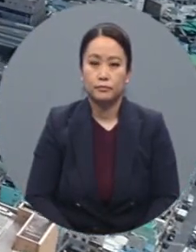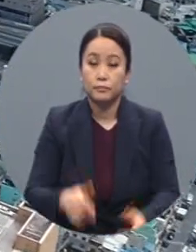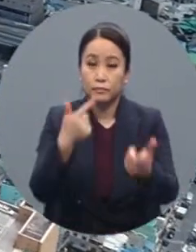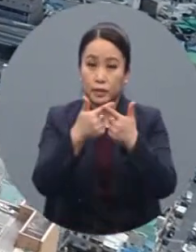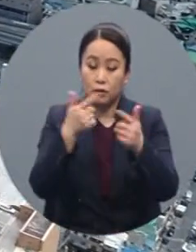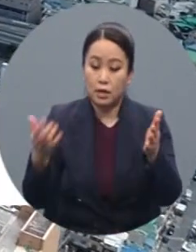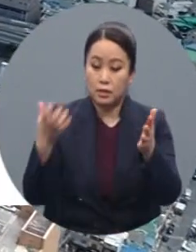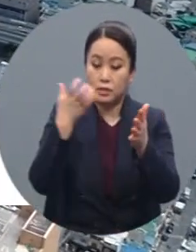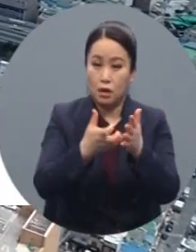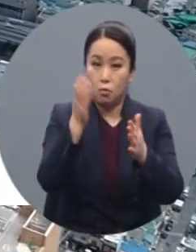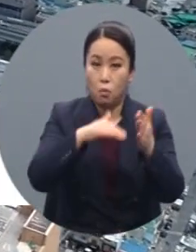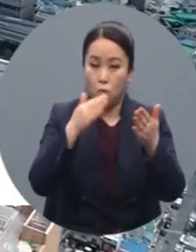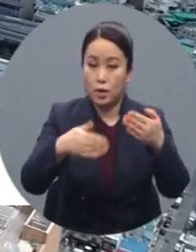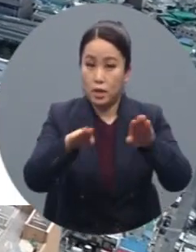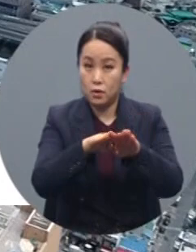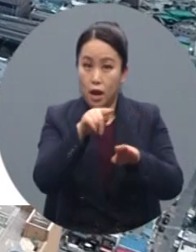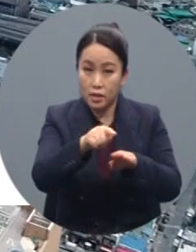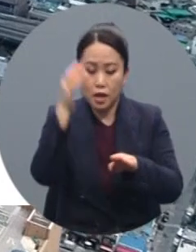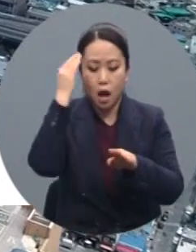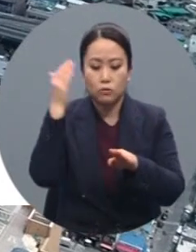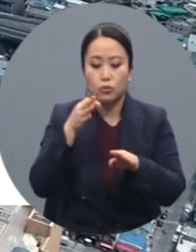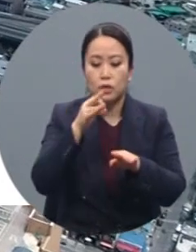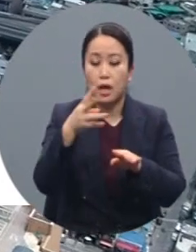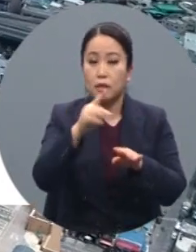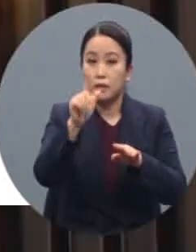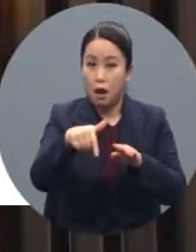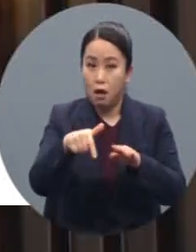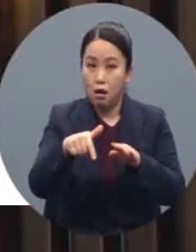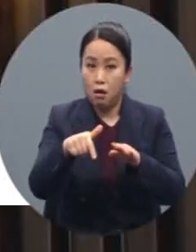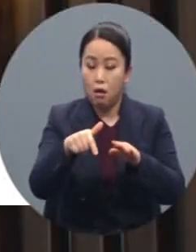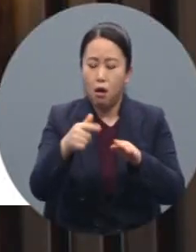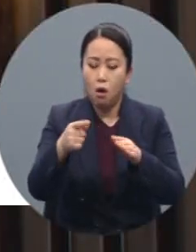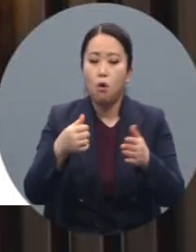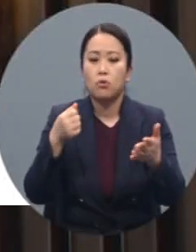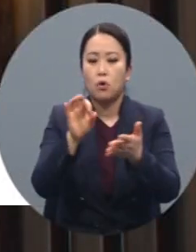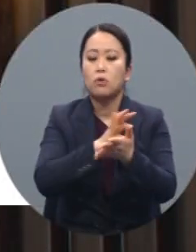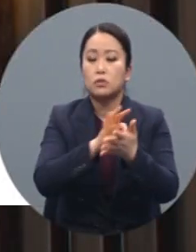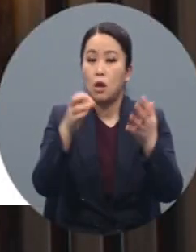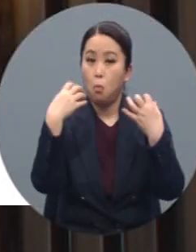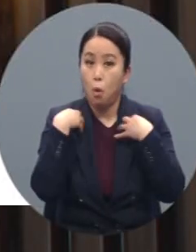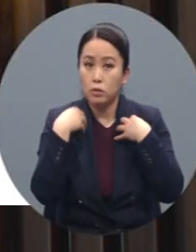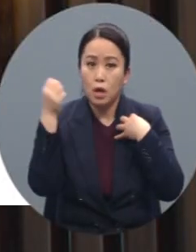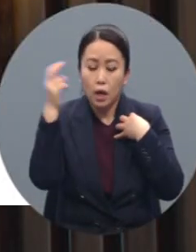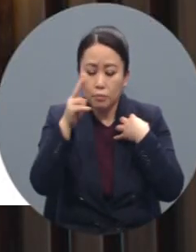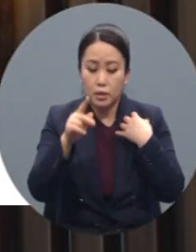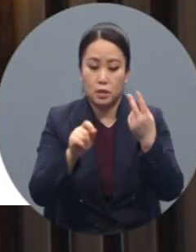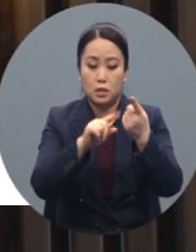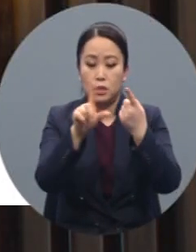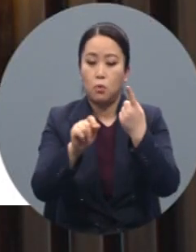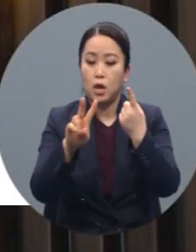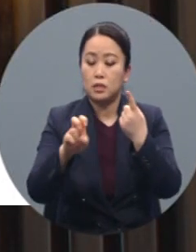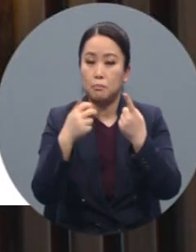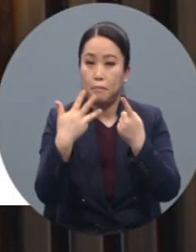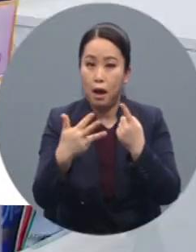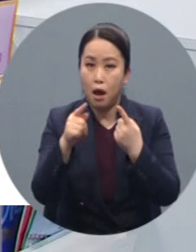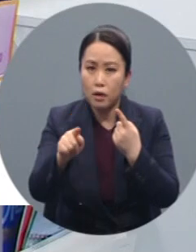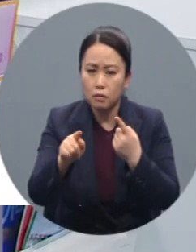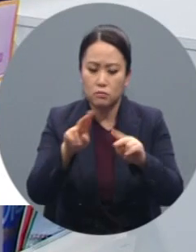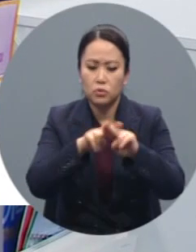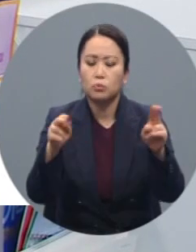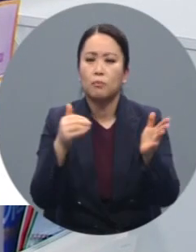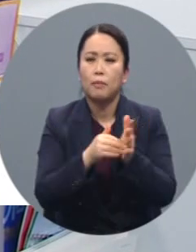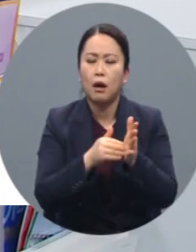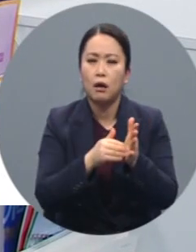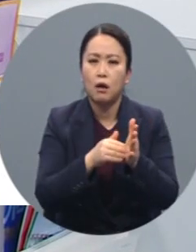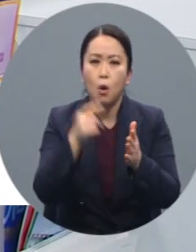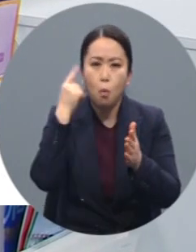부산 이전 공공기관이던 한국 예탁결제원이 지난달 28일 갑자기 공공기관 지정에서 해제됐습니다. 공공기관 운영법에서